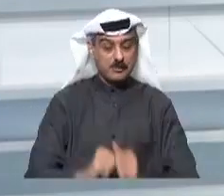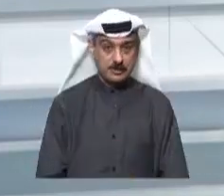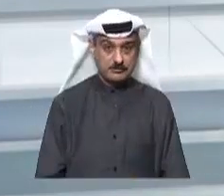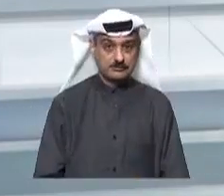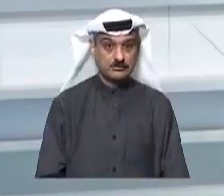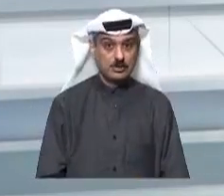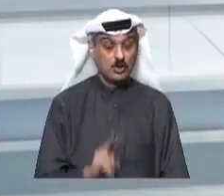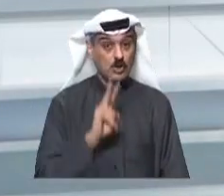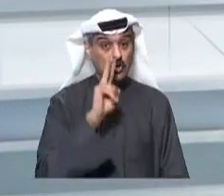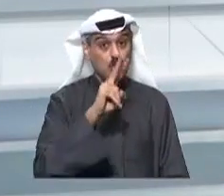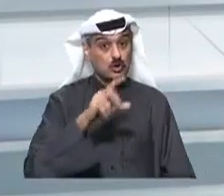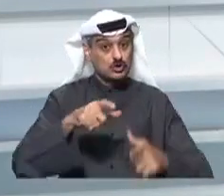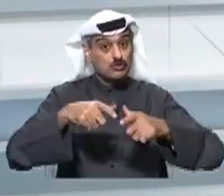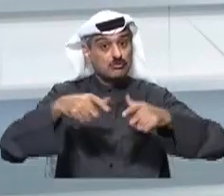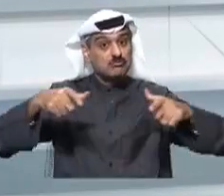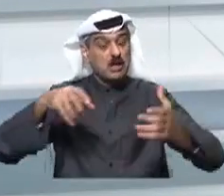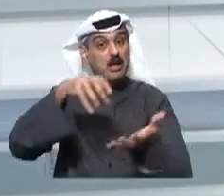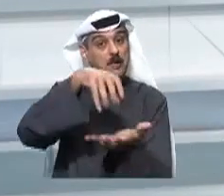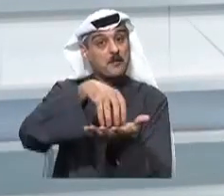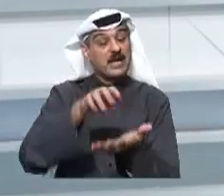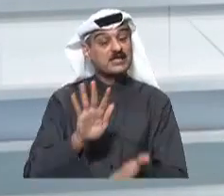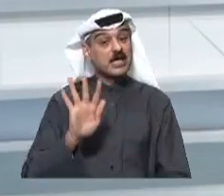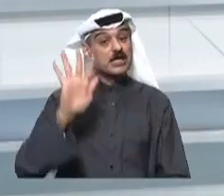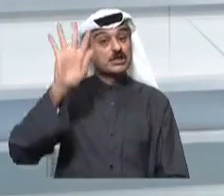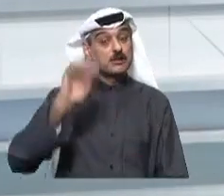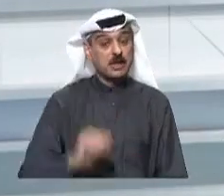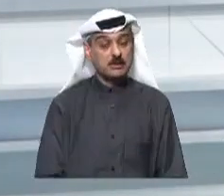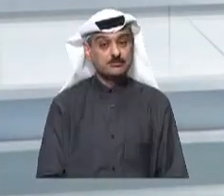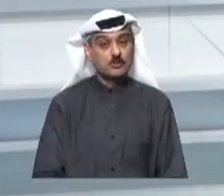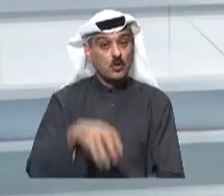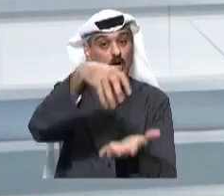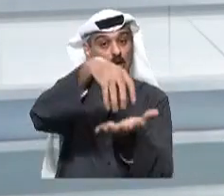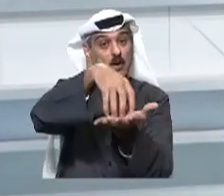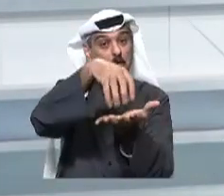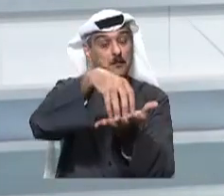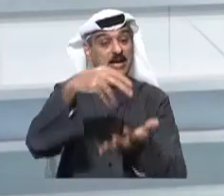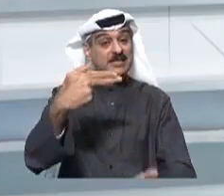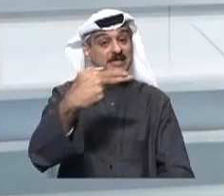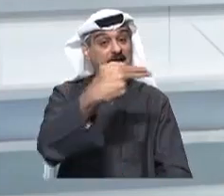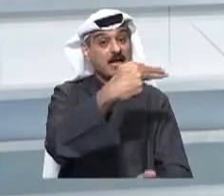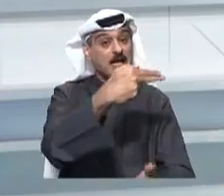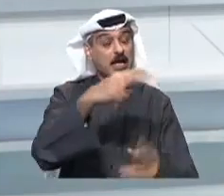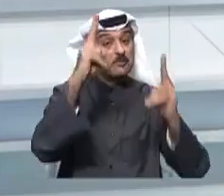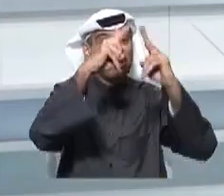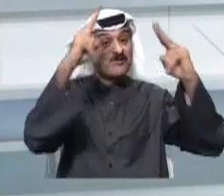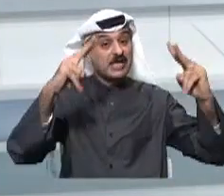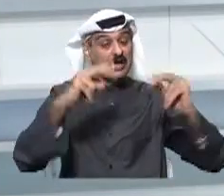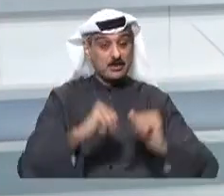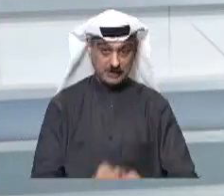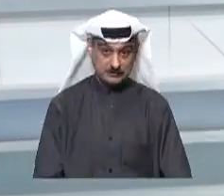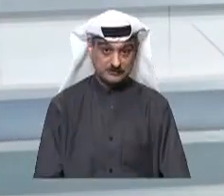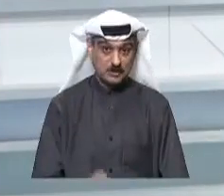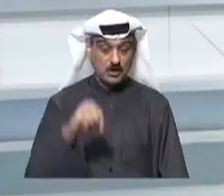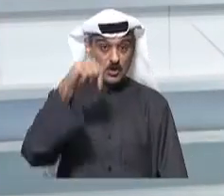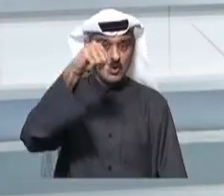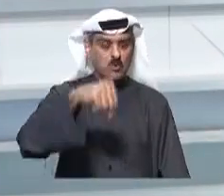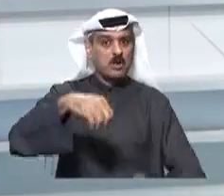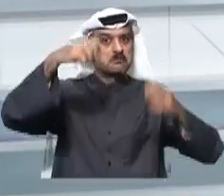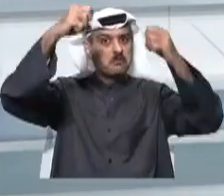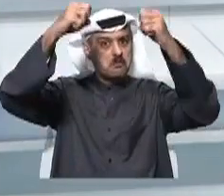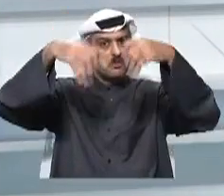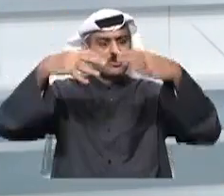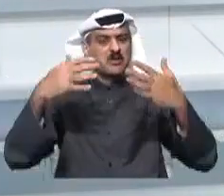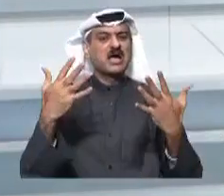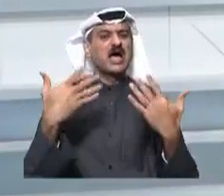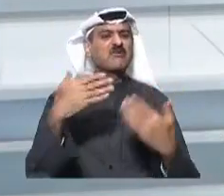أنها راح تغطي أيضا المناطق الشمالية من البلاد وكذلك المناطق الغربية في الشقاية والسالمي، وقد تكون كمياتها خفيفة